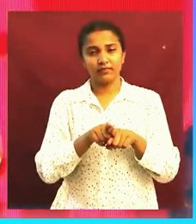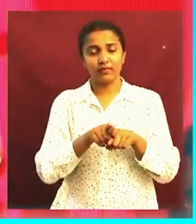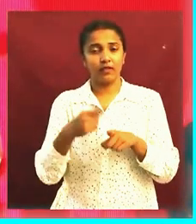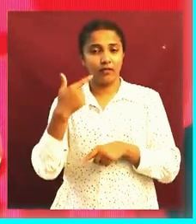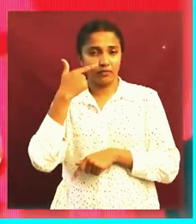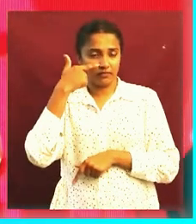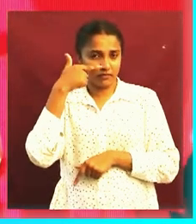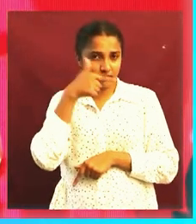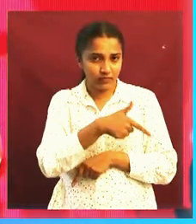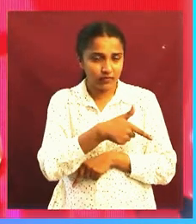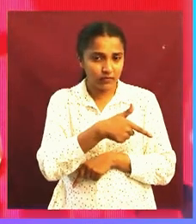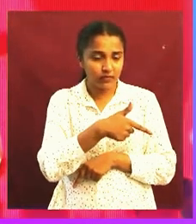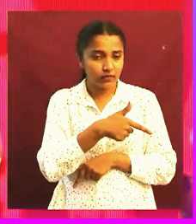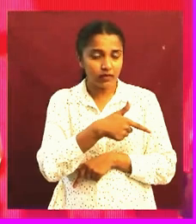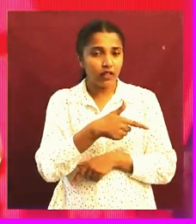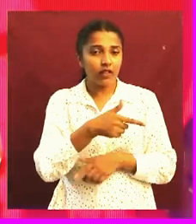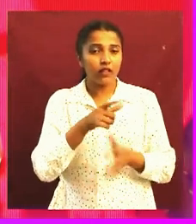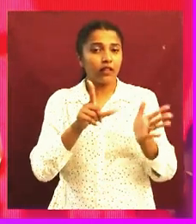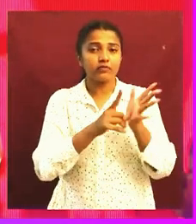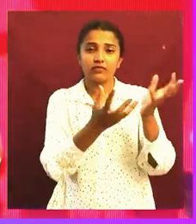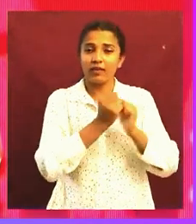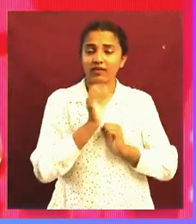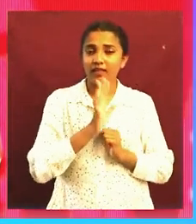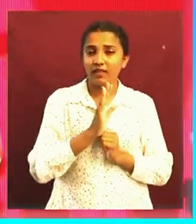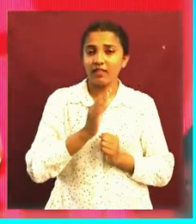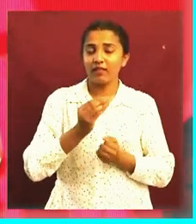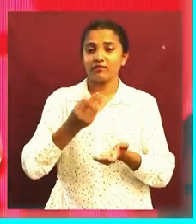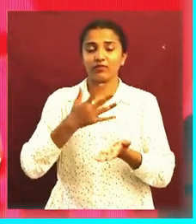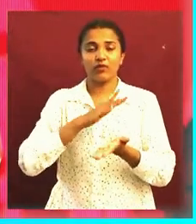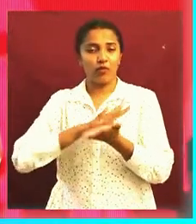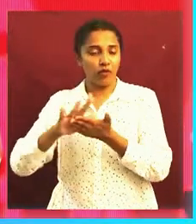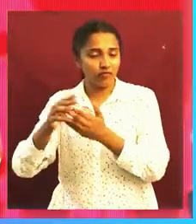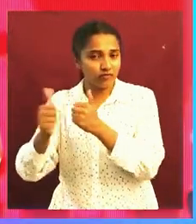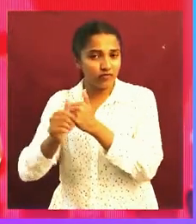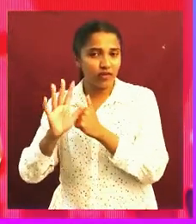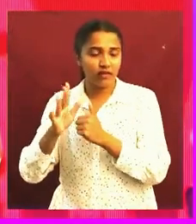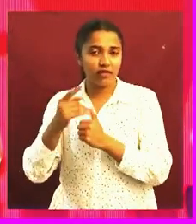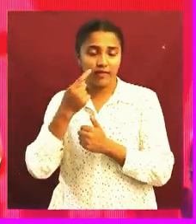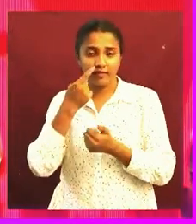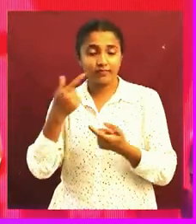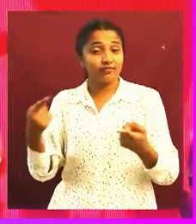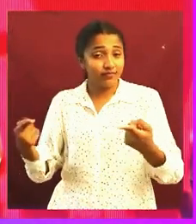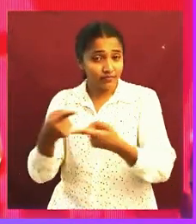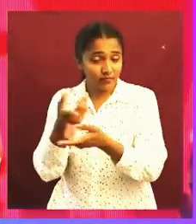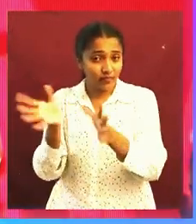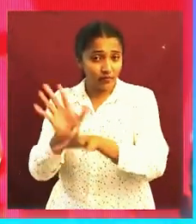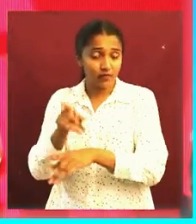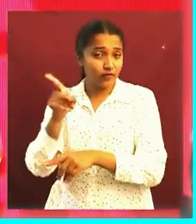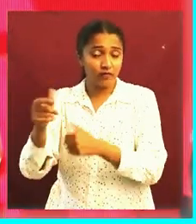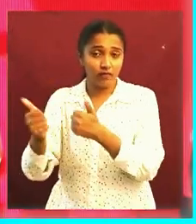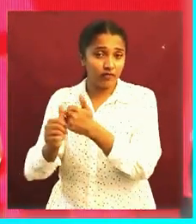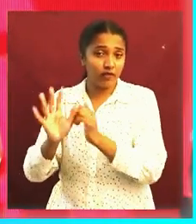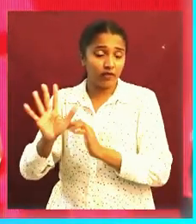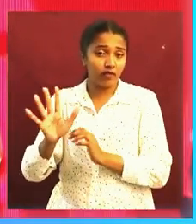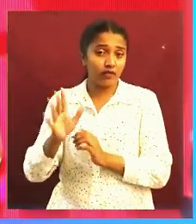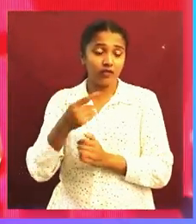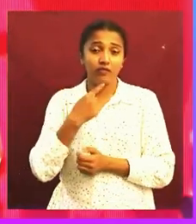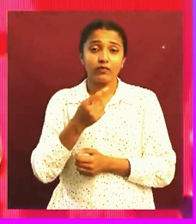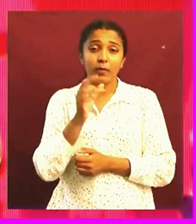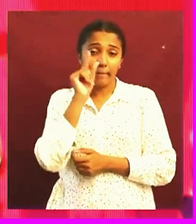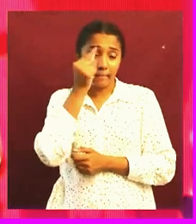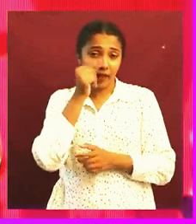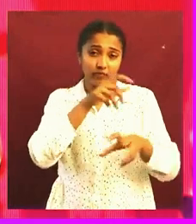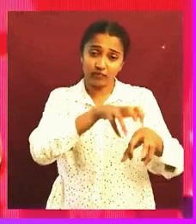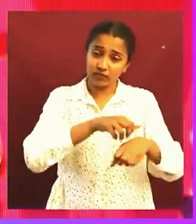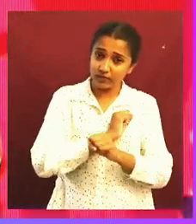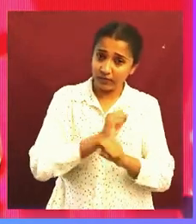සෙට් ගන්න එන්නේ බාර් ලයිසන් ගන්න එන්නේ හෝටල් දාන්න එන්නේ වරායේ තියෙන වෙහවුස් ගන්න එන්නේ පතල් කපන්න එන්නේ